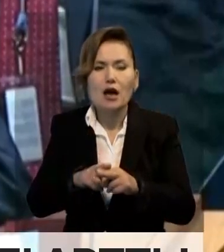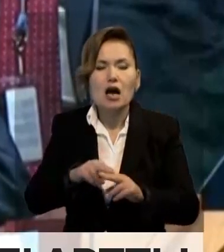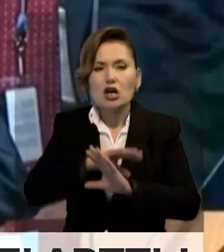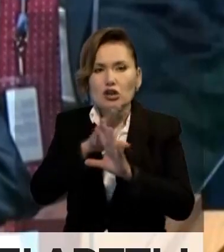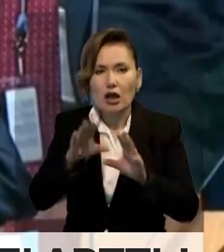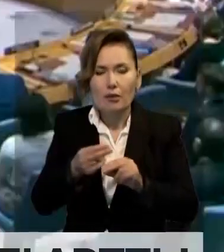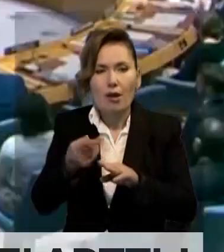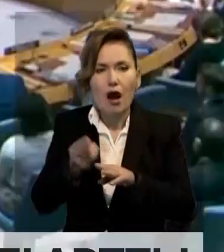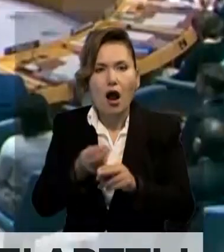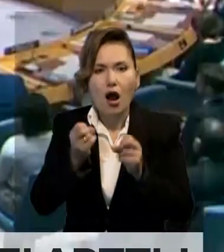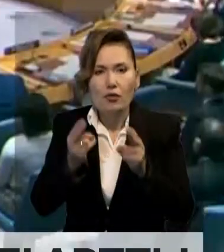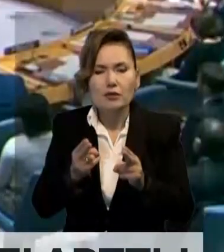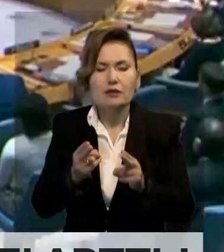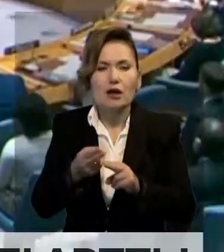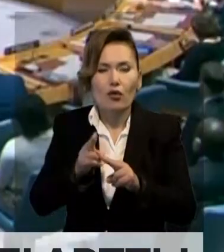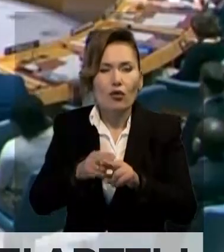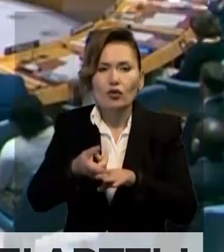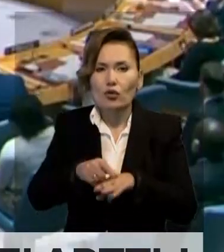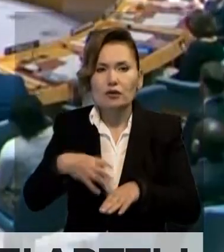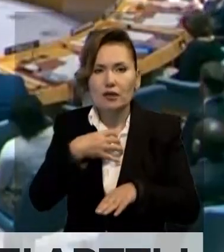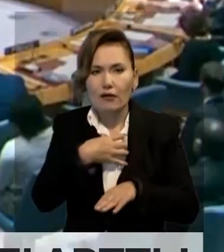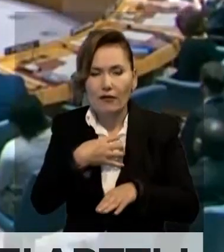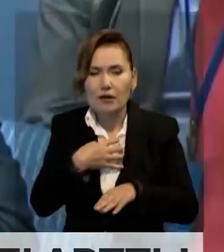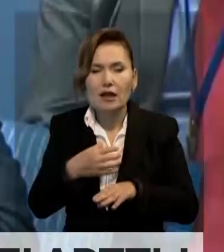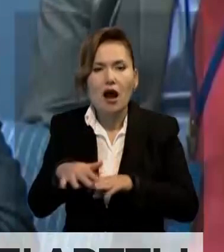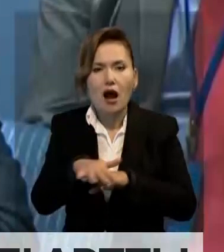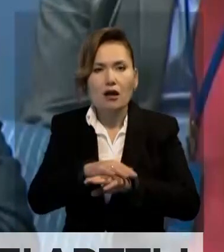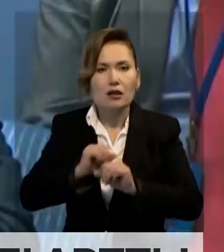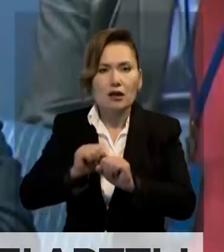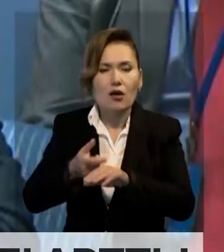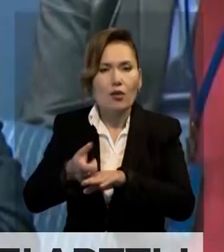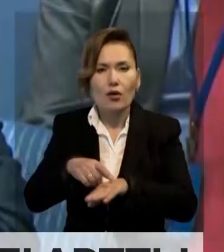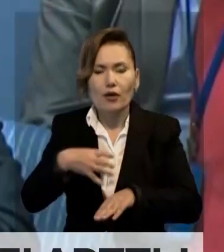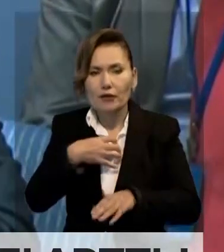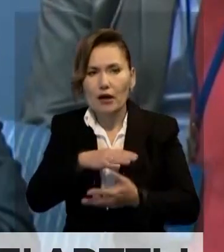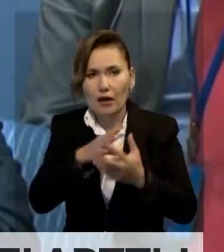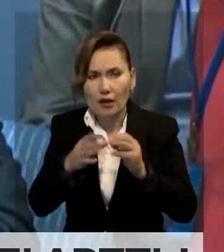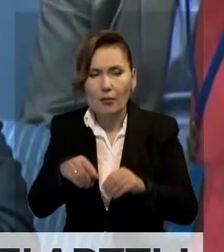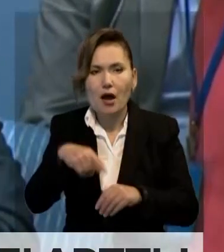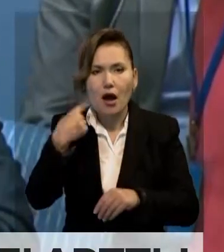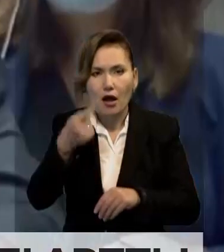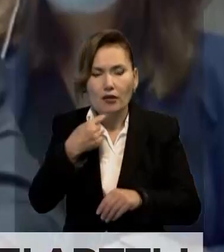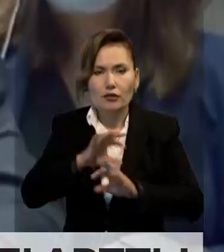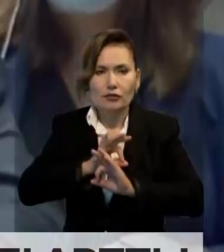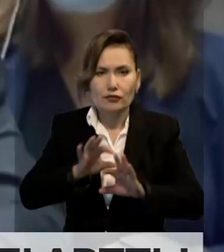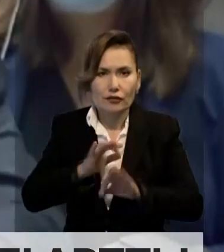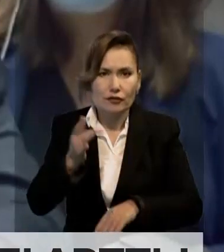жалпыға бірдей қауіпсіздік кепілдігі ауадай қажет. Бас хатшы Антони Гутерриш мұны айтудай-ақ айтты.